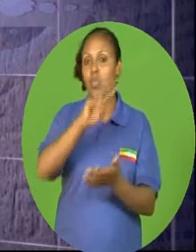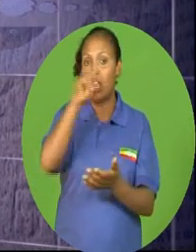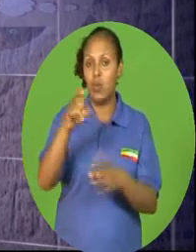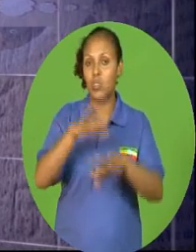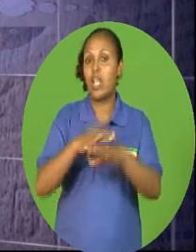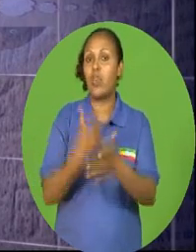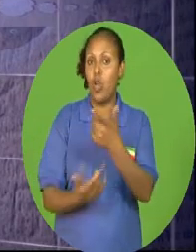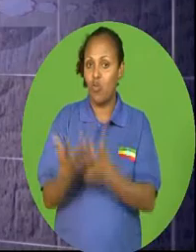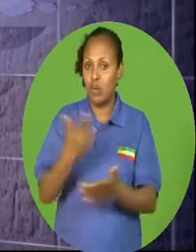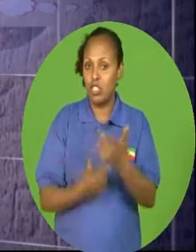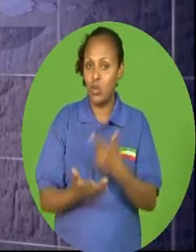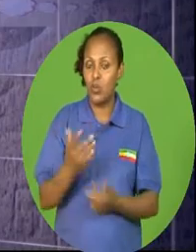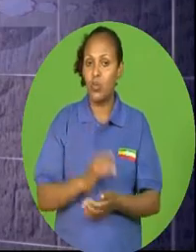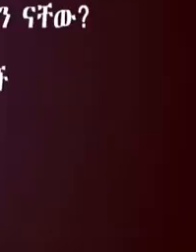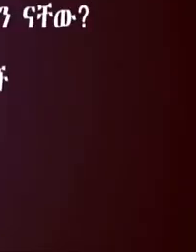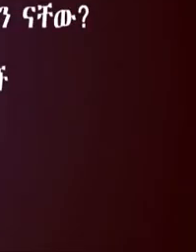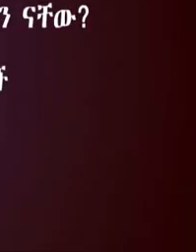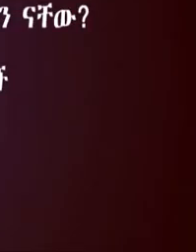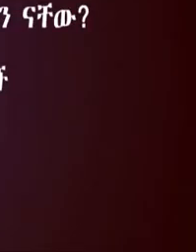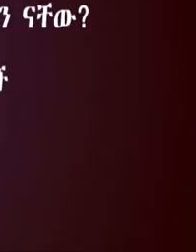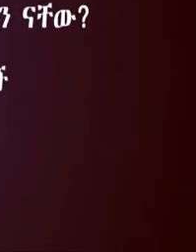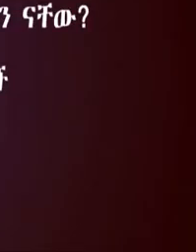ቀጥሎ በቀረቡት ጥያቄዎች ላይ ተወያዩባቸው